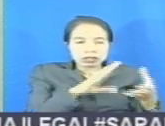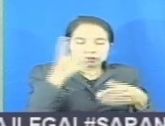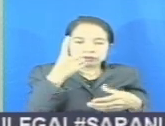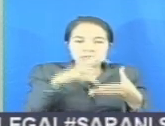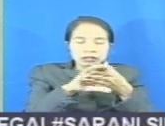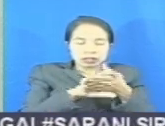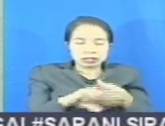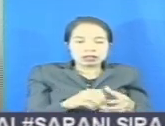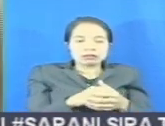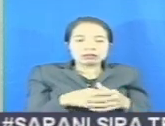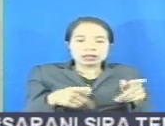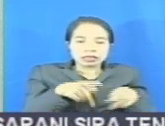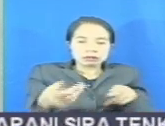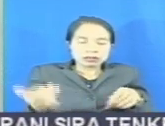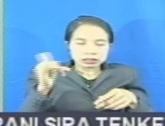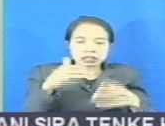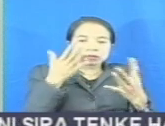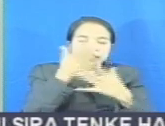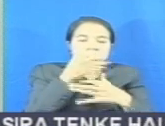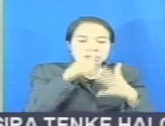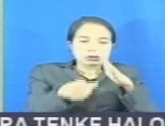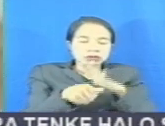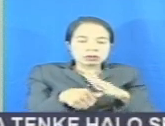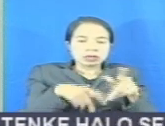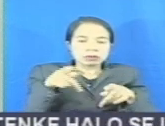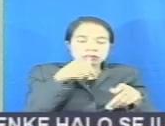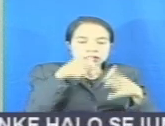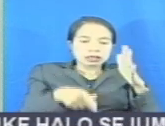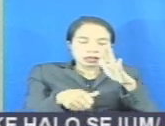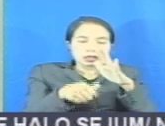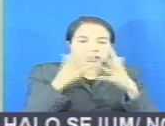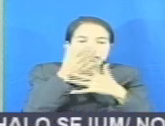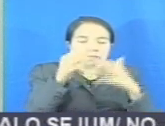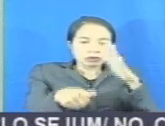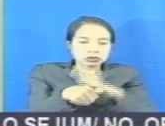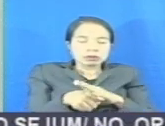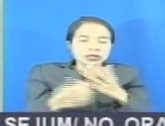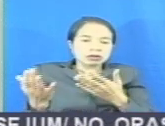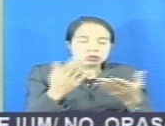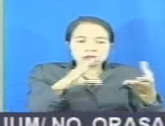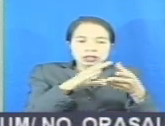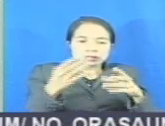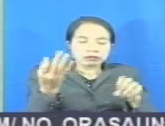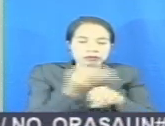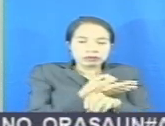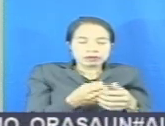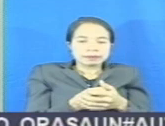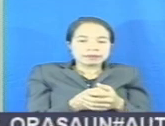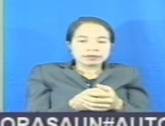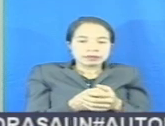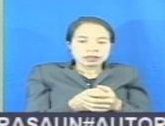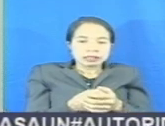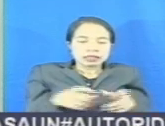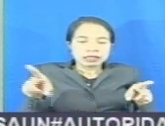itene alune bahia emasere be ma tamse ilega tam emasere te tama ilega ni sila lo document gara kondu hansan sidon timur ang rena ne la